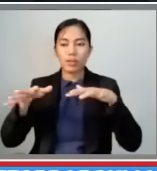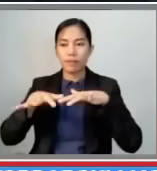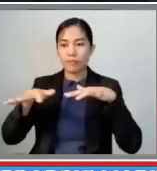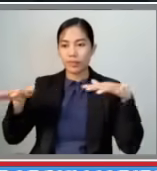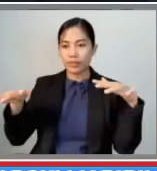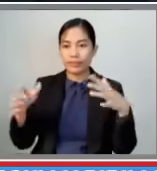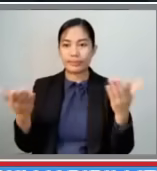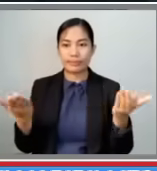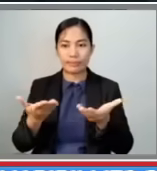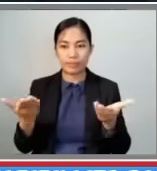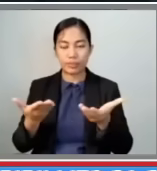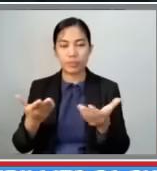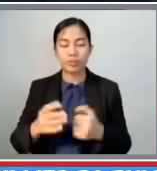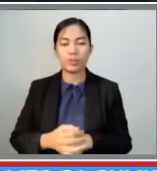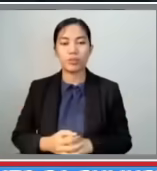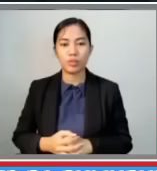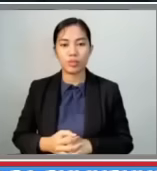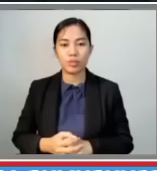Victoria para sa